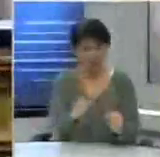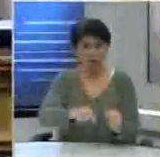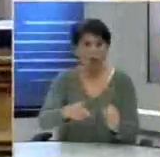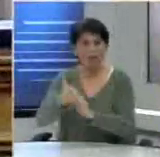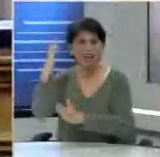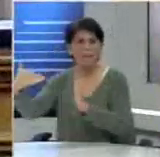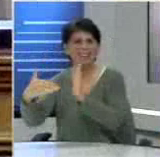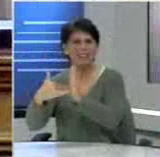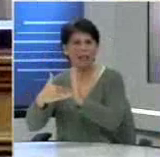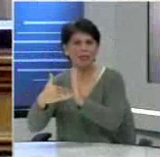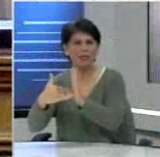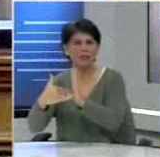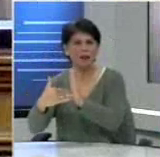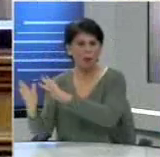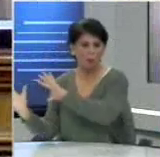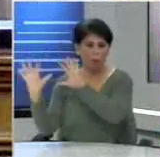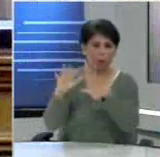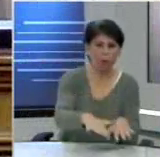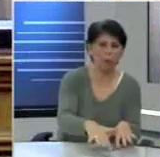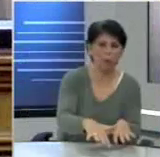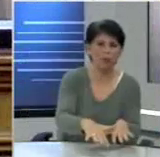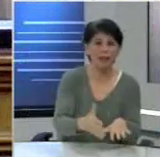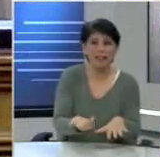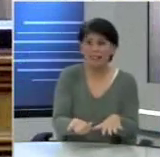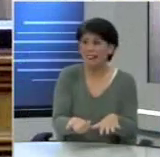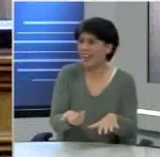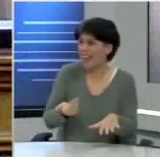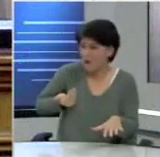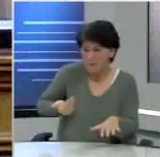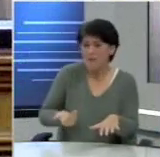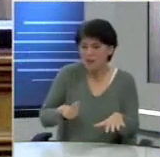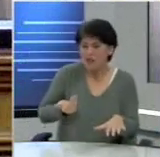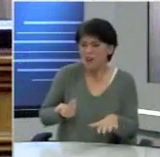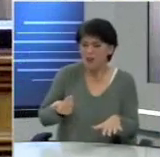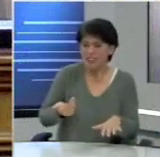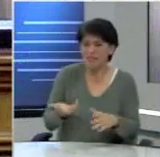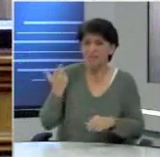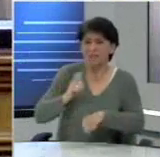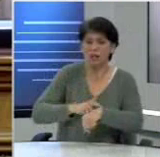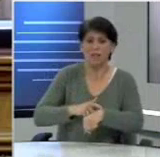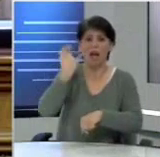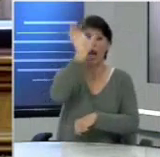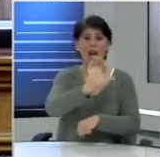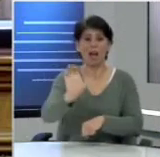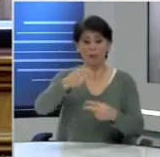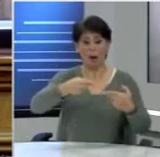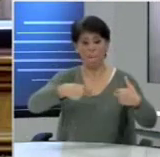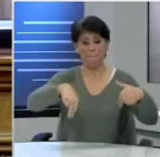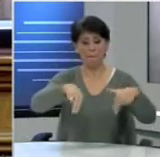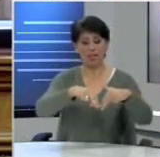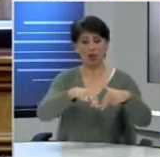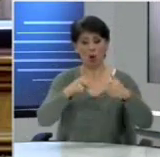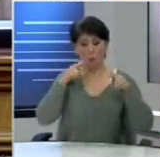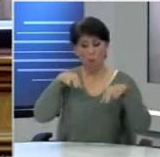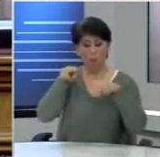Και έρχεται πριν αλέκτρο λαλήσει η Ευρωπαία Επίτροπος και στέλνει επιστολή στον κύριο